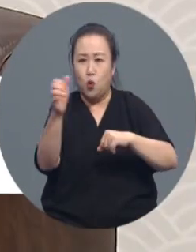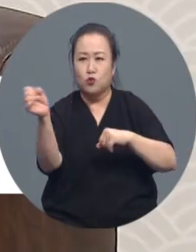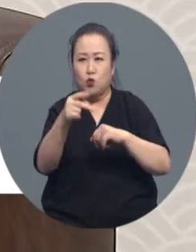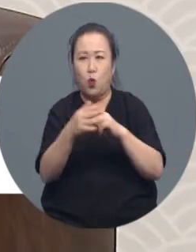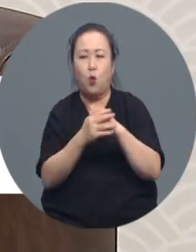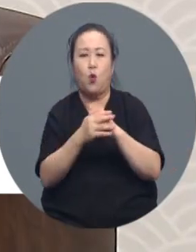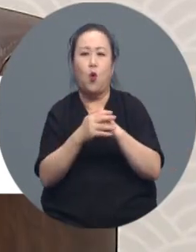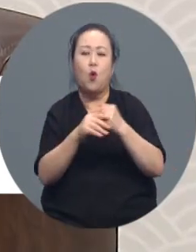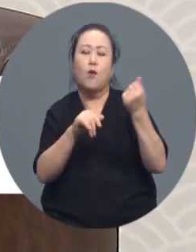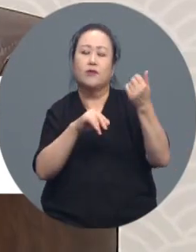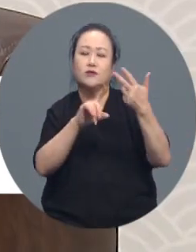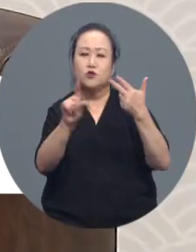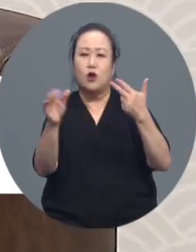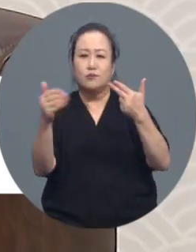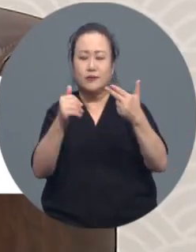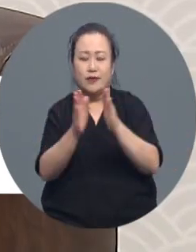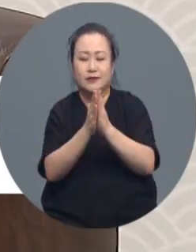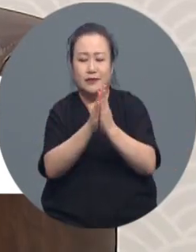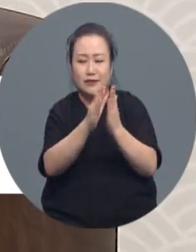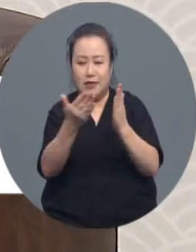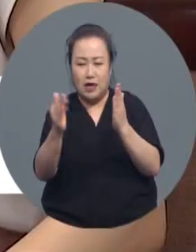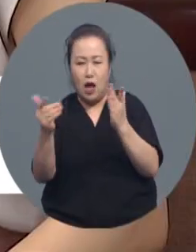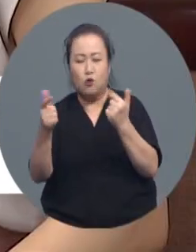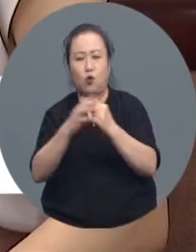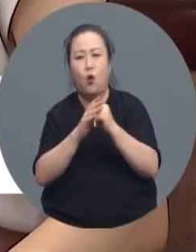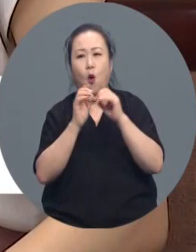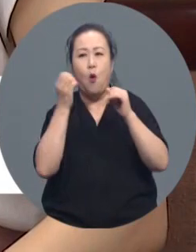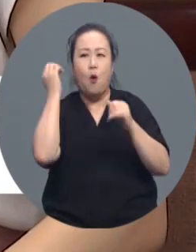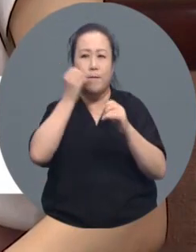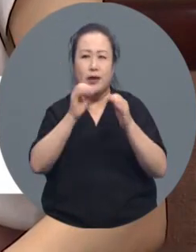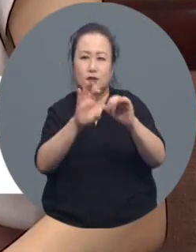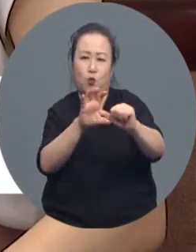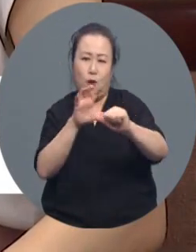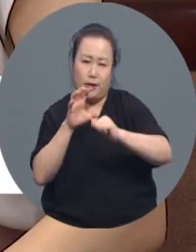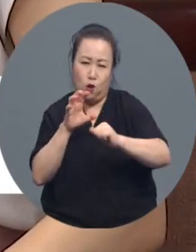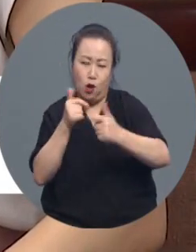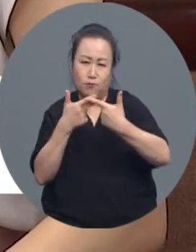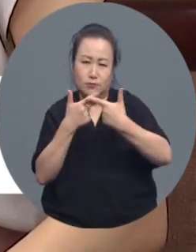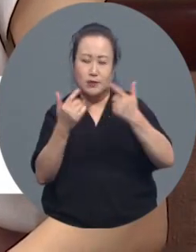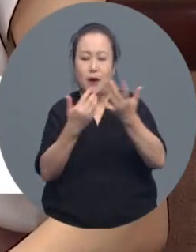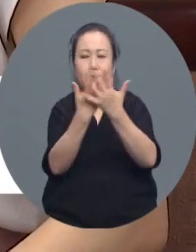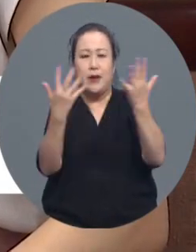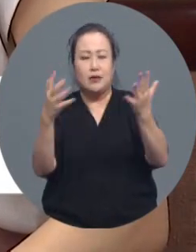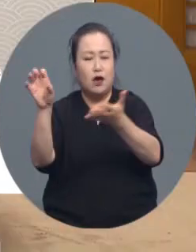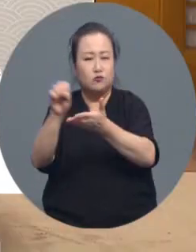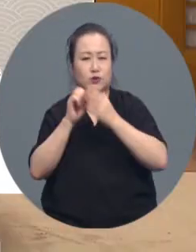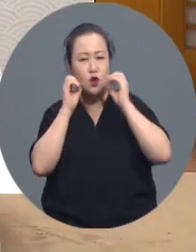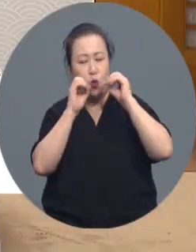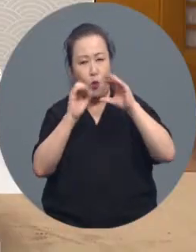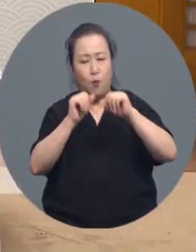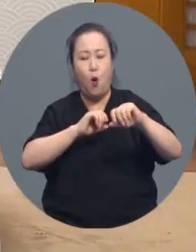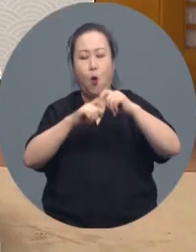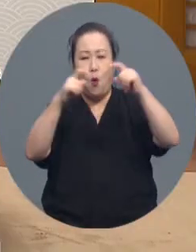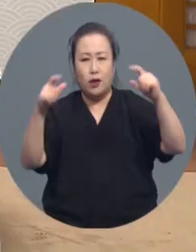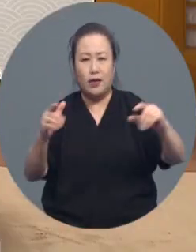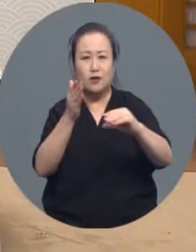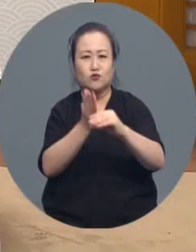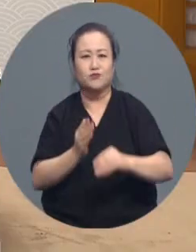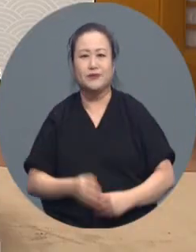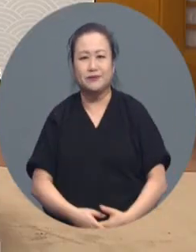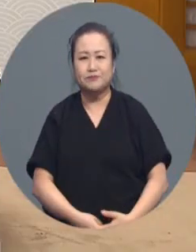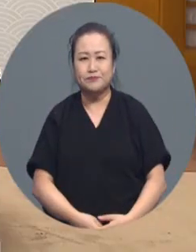이달부터 는 애기 늘 책자와 브로셔 찾아서 홈페이지를 활용한 부산 박람회 의 유치 홍보를 확대하고